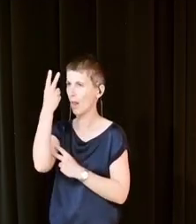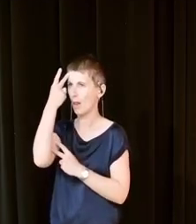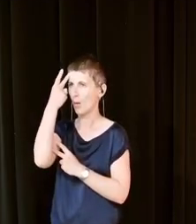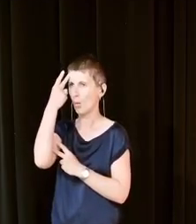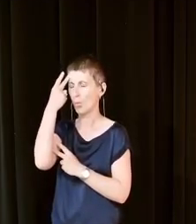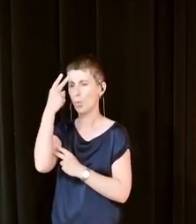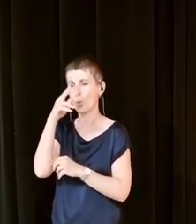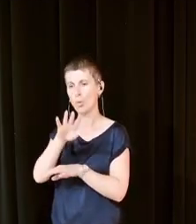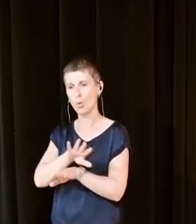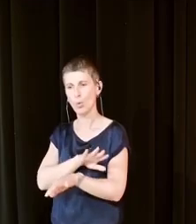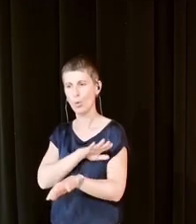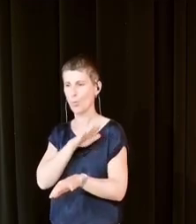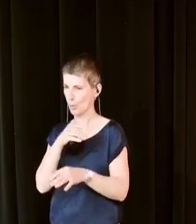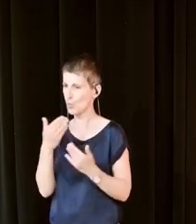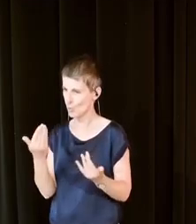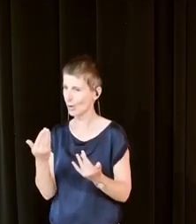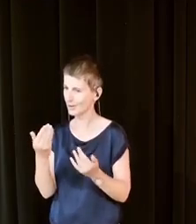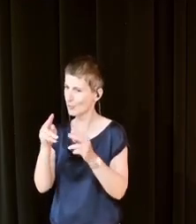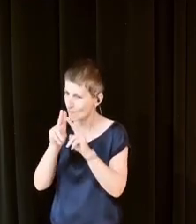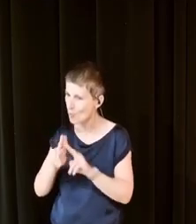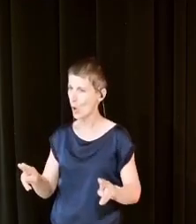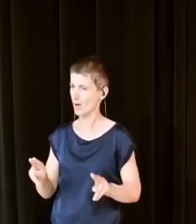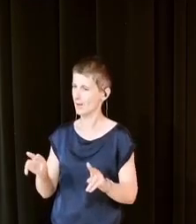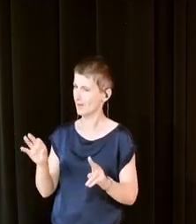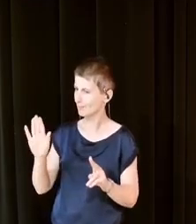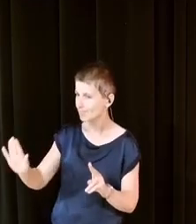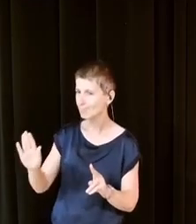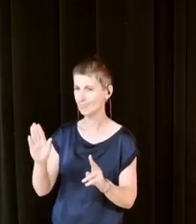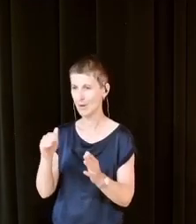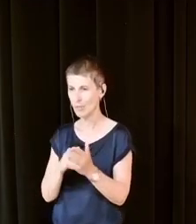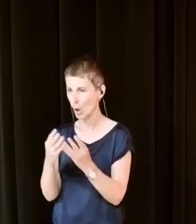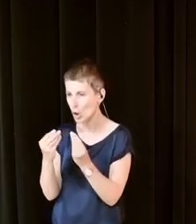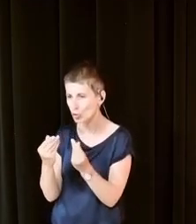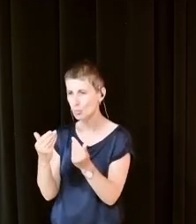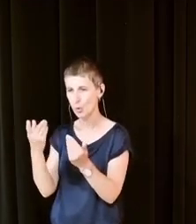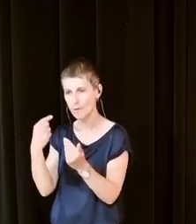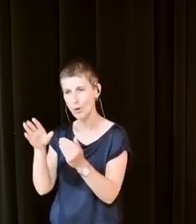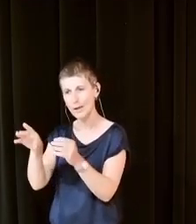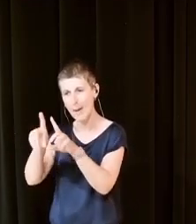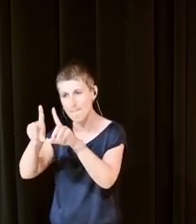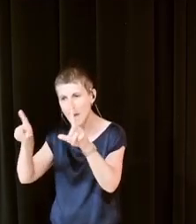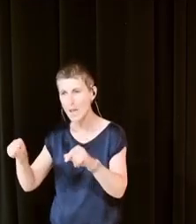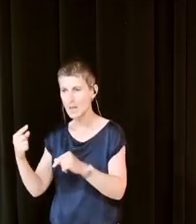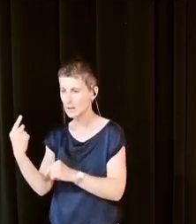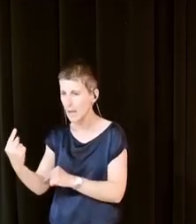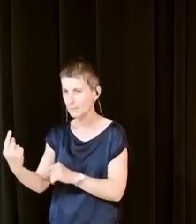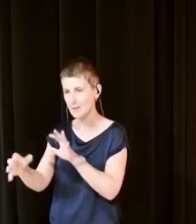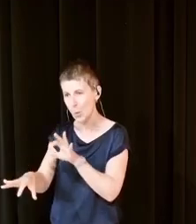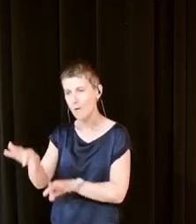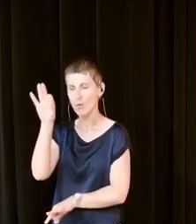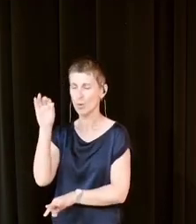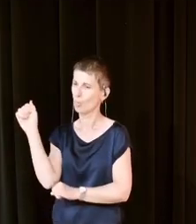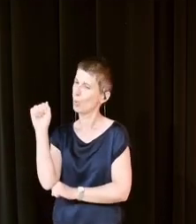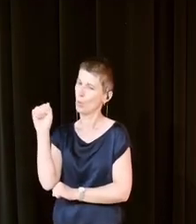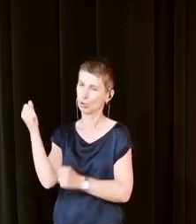sehr berührend, eben, dass man die Würde hier auch so gespürt hat aus den Bildern raus, die sie für sich selber gefunden hat. Ja,